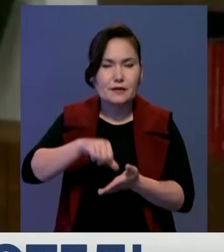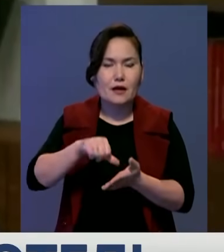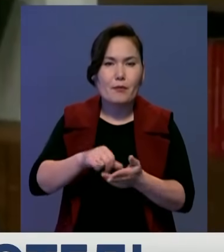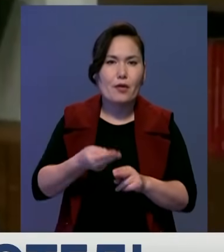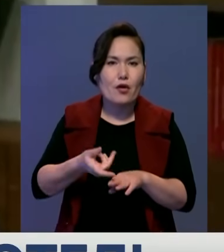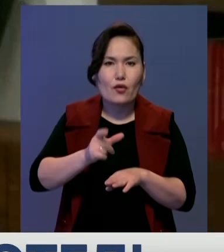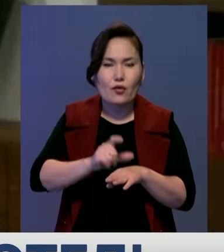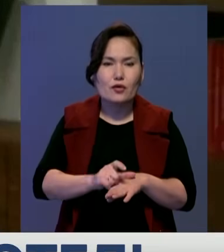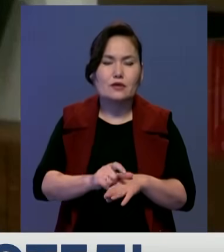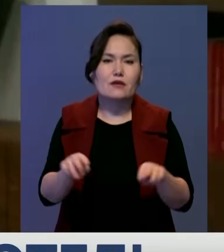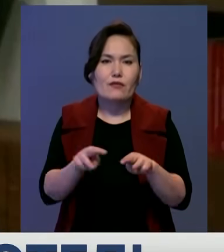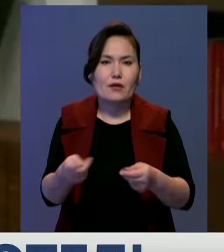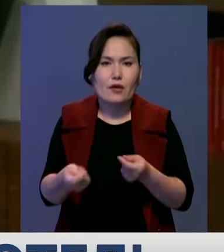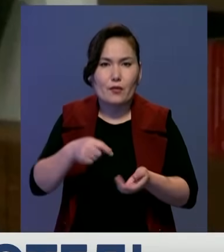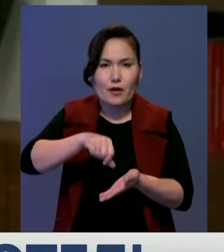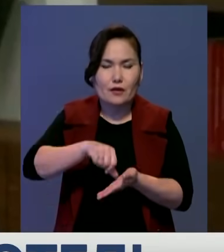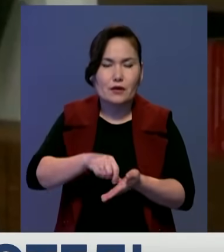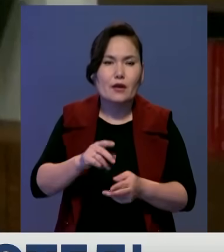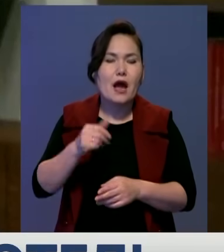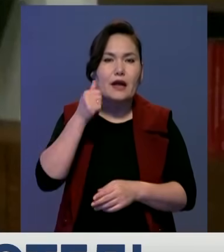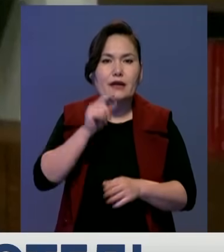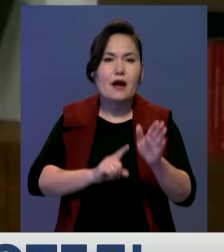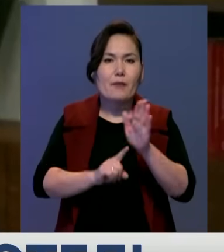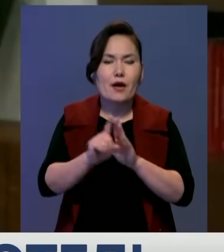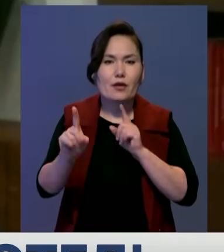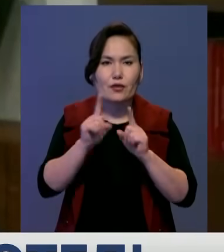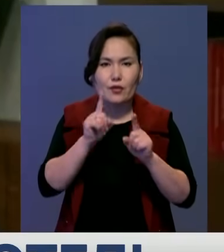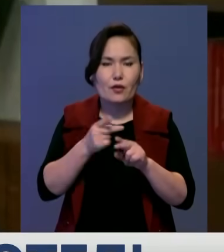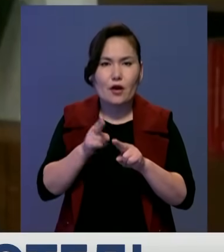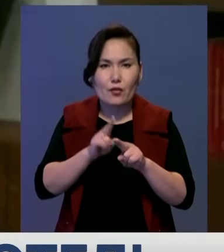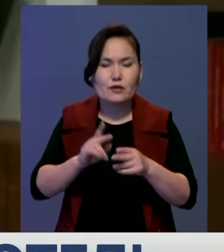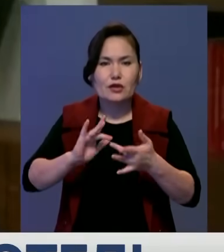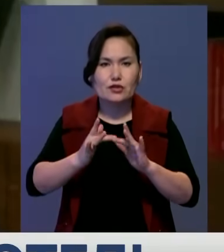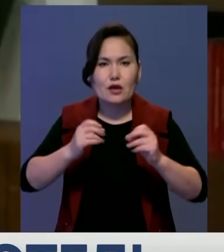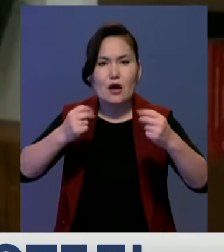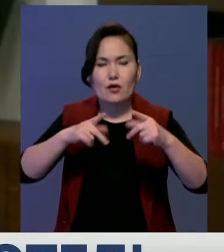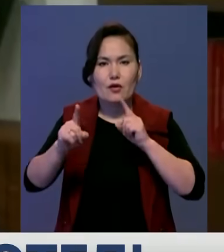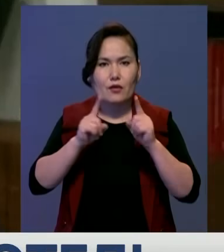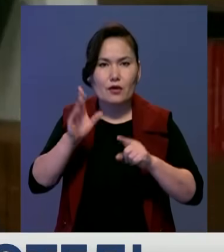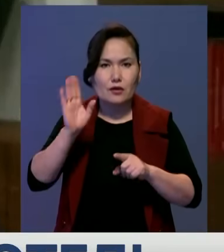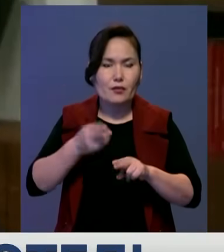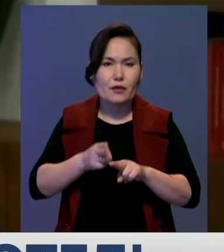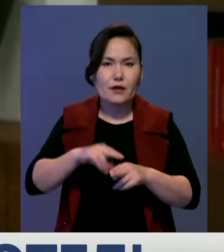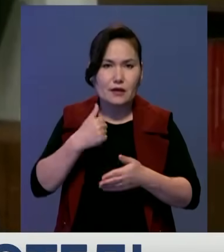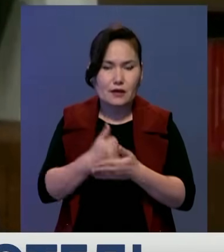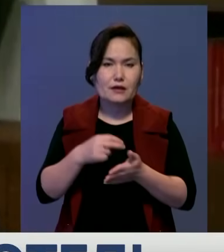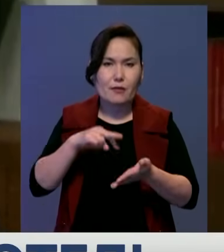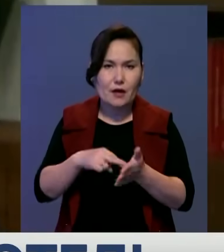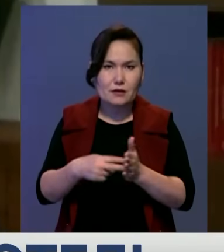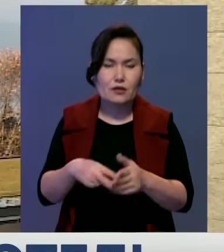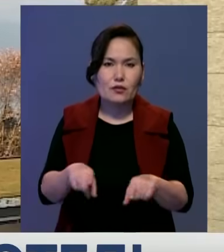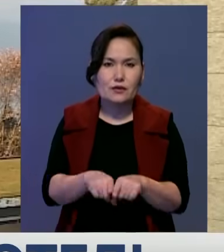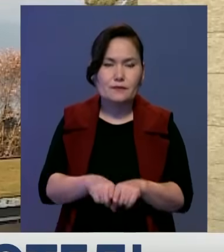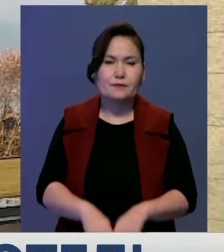мүдделі азамат қатысалады. Сондықтан ертең басталатын форум дайындық сипатында болады. Негізгі мақсатымыз осы.